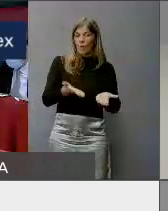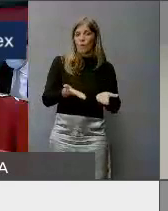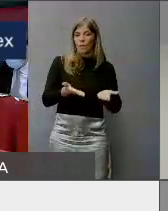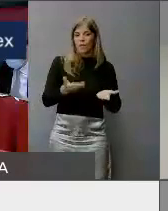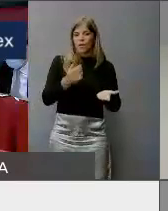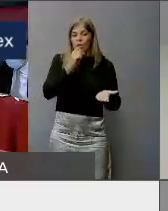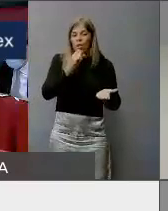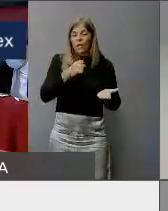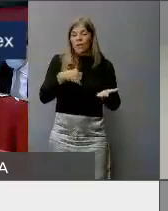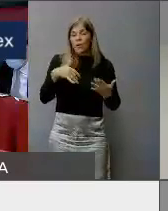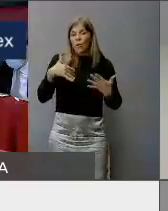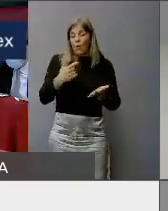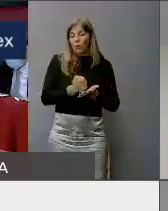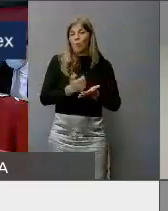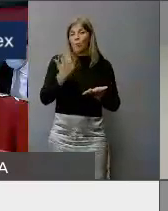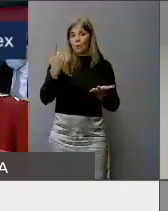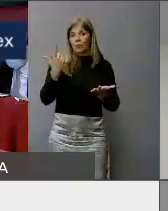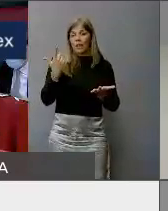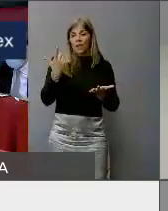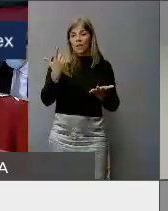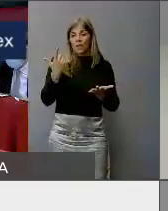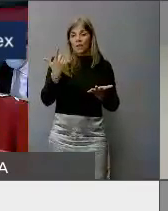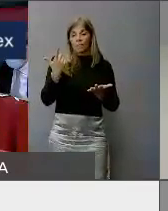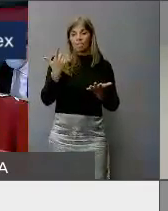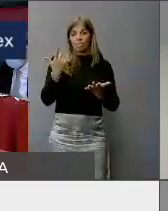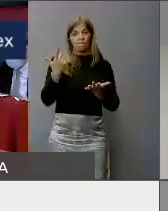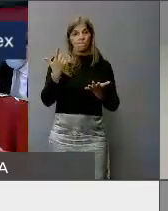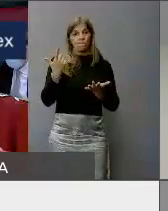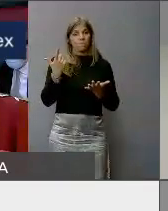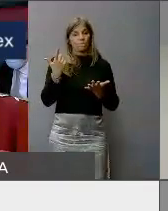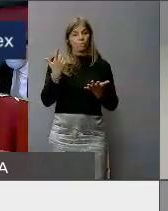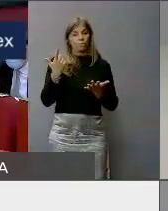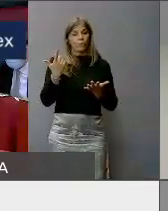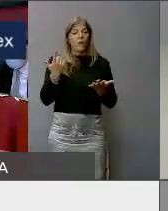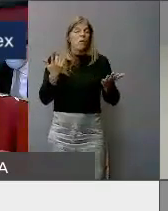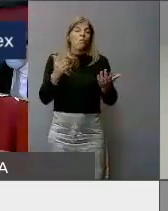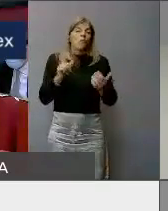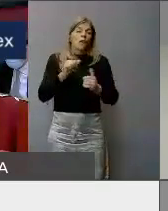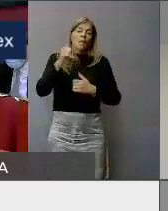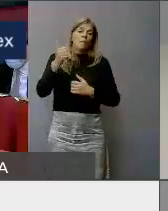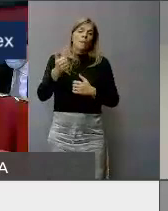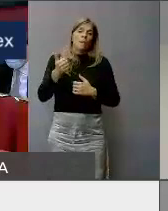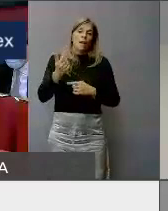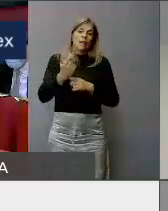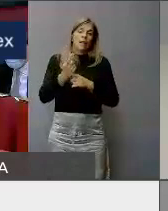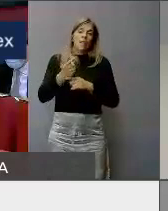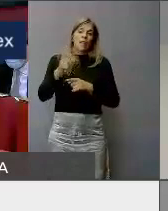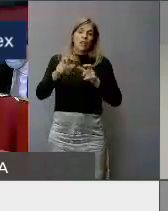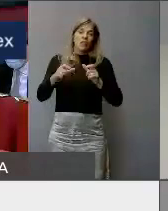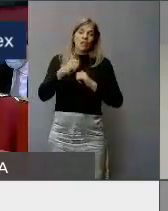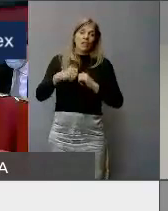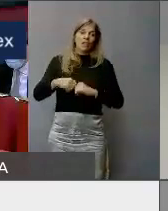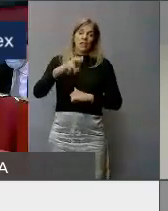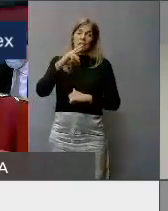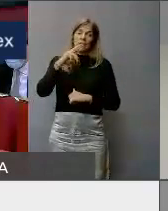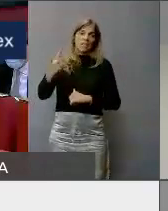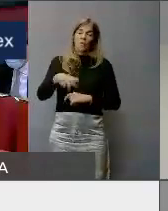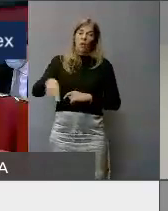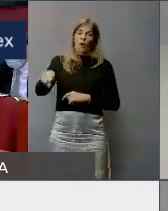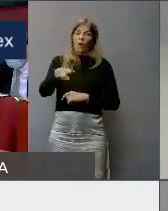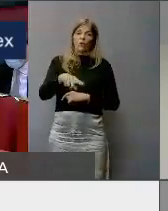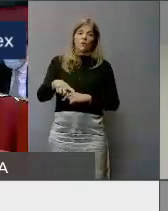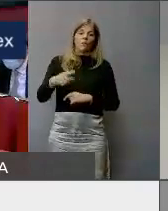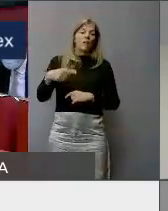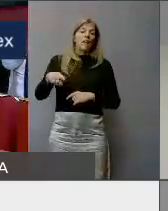importanti soprattutto guardate tutto questo per rispondere ai cittadini ecco perché sennò rimandiamo le